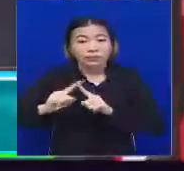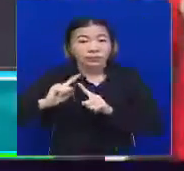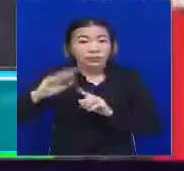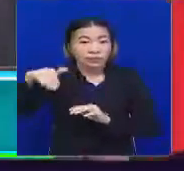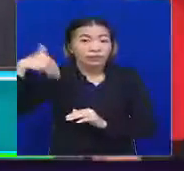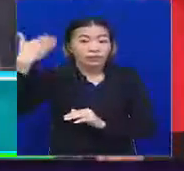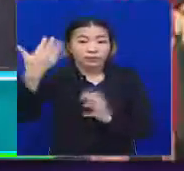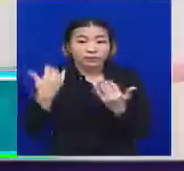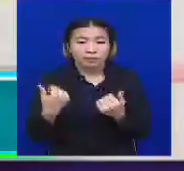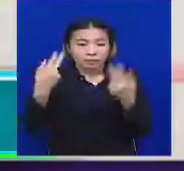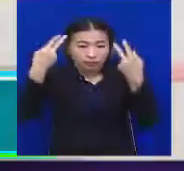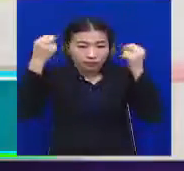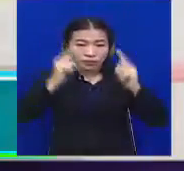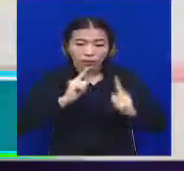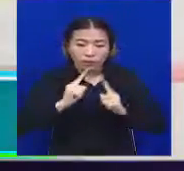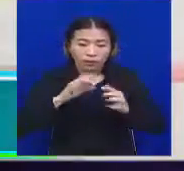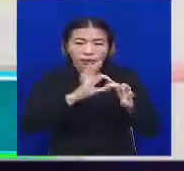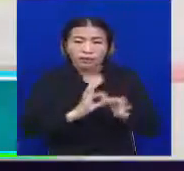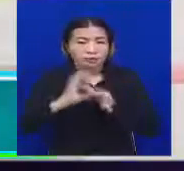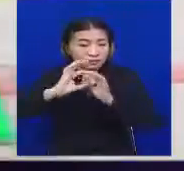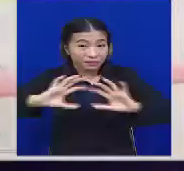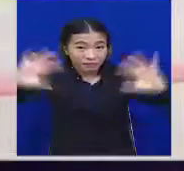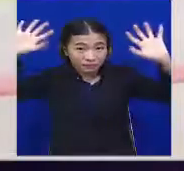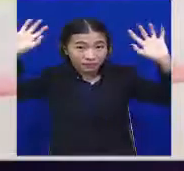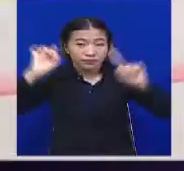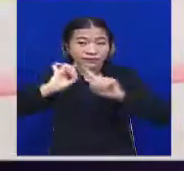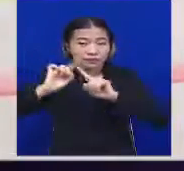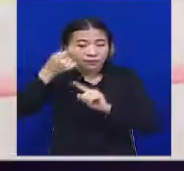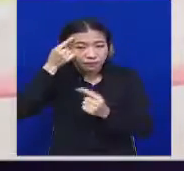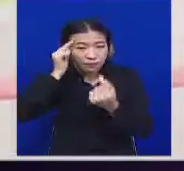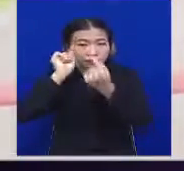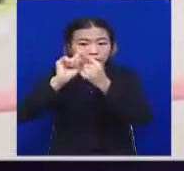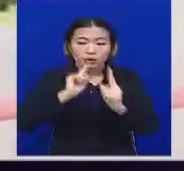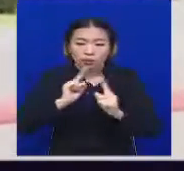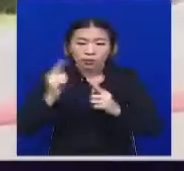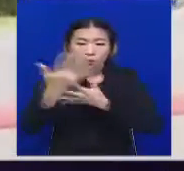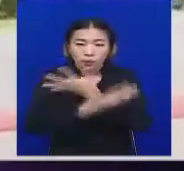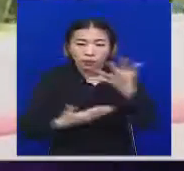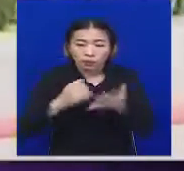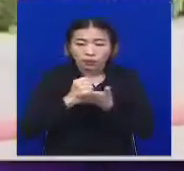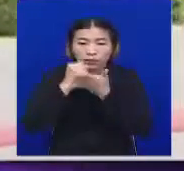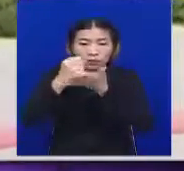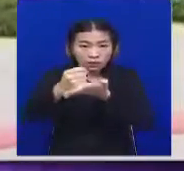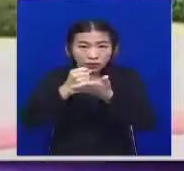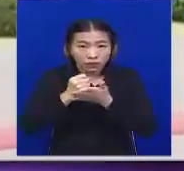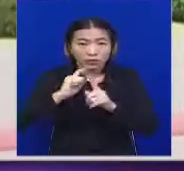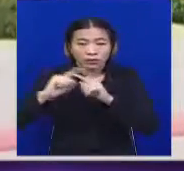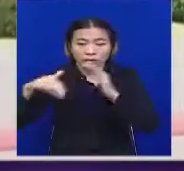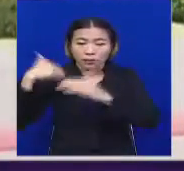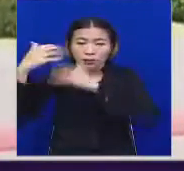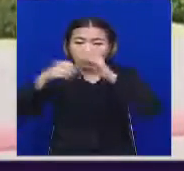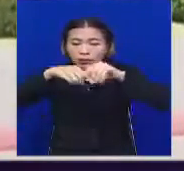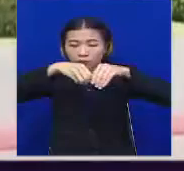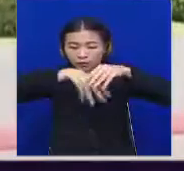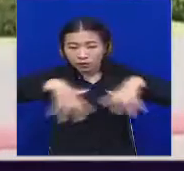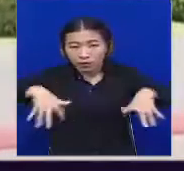รัฐมนตรีและหารือข้อราชการเต็มคณะซึ่งคาดว่ามีการหารือเรื่องความเชื่อมโยงในภูมิภาคและการพัฒนาโครงสร้างพื้นฐ